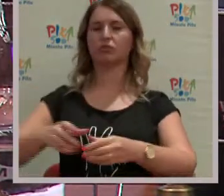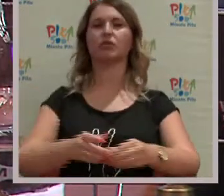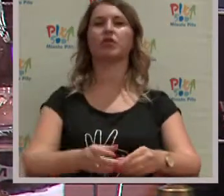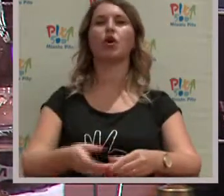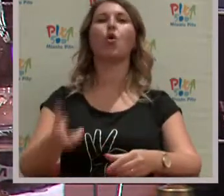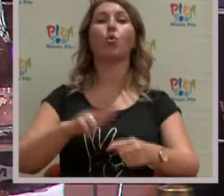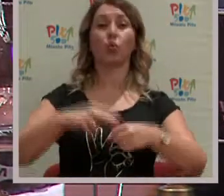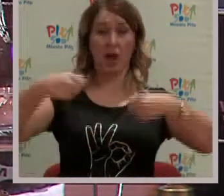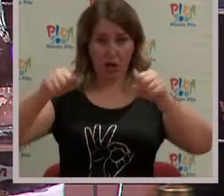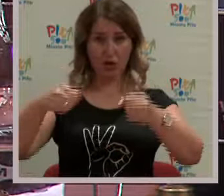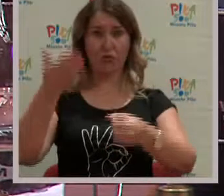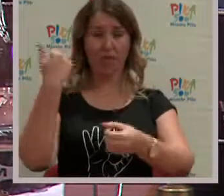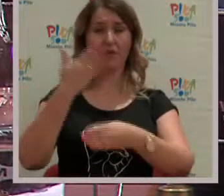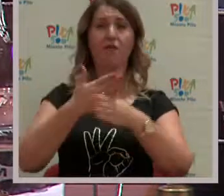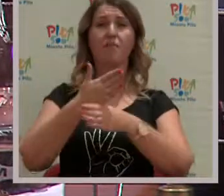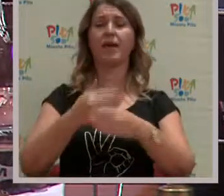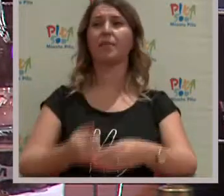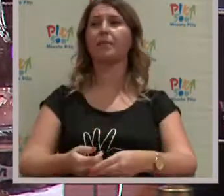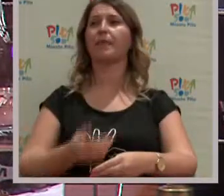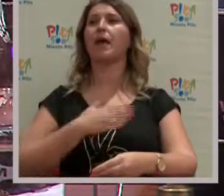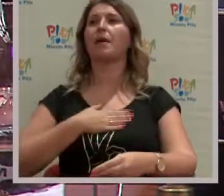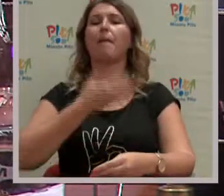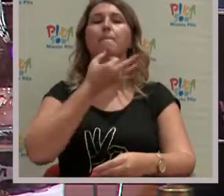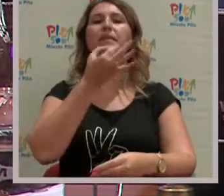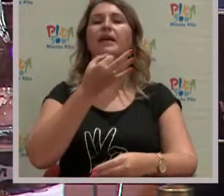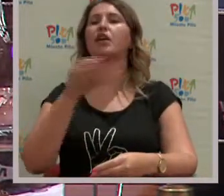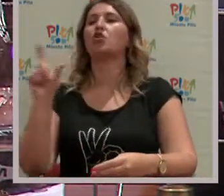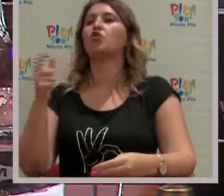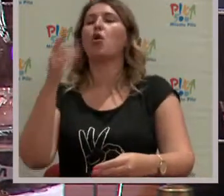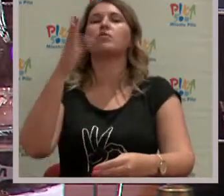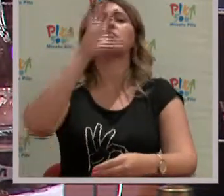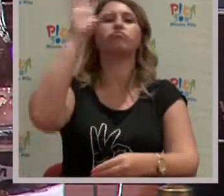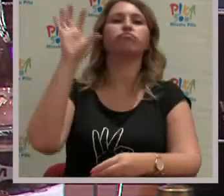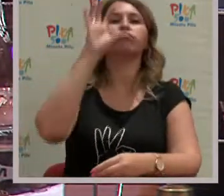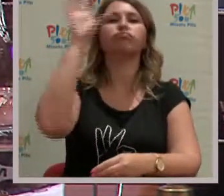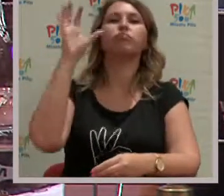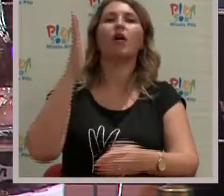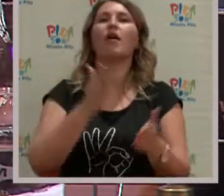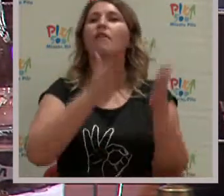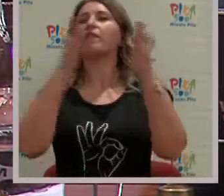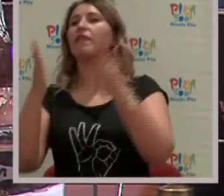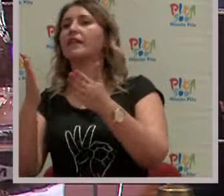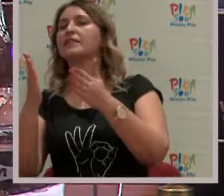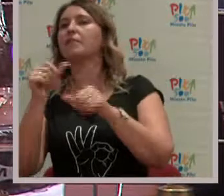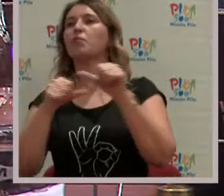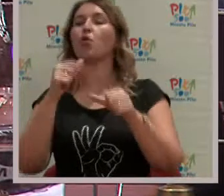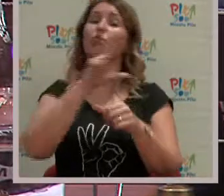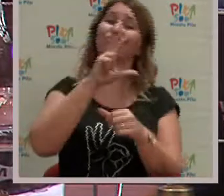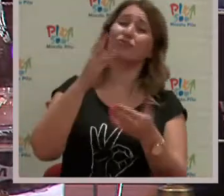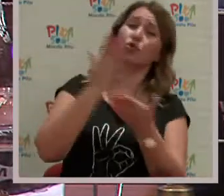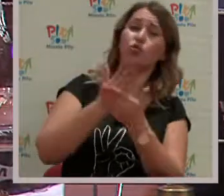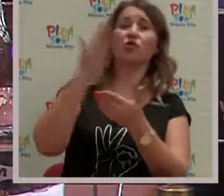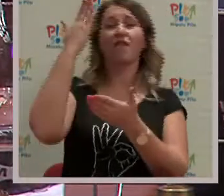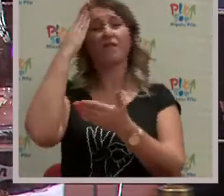jeździły w Pile. Moje pytanie, co będziemy oglądać w Pile w przyszłym sezonie na Żużlu, czy może już coś więcej wiemy